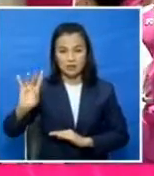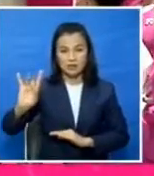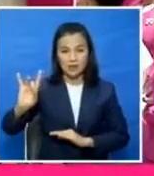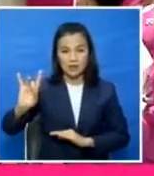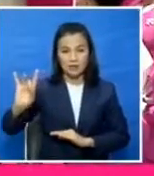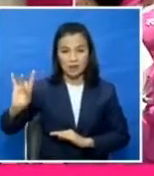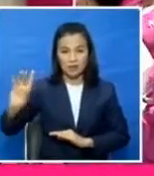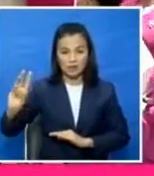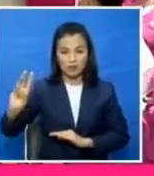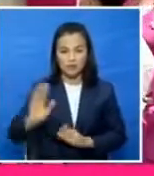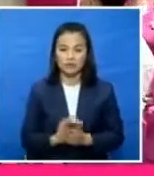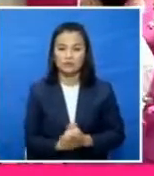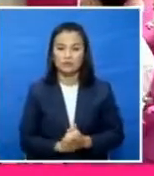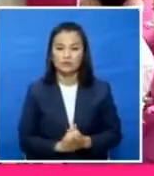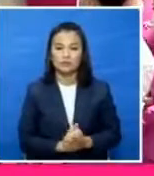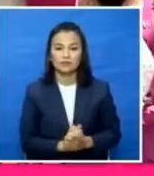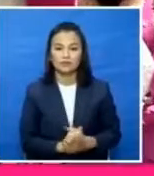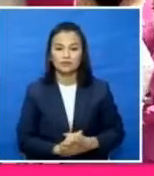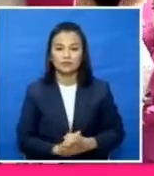7777886